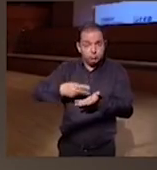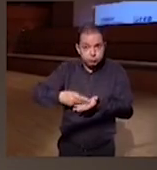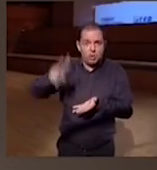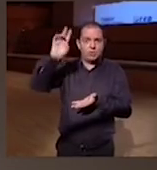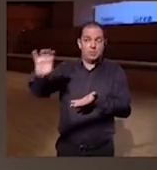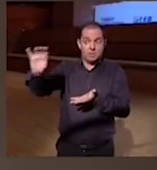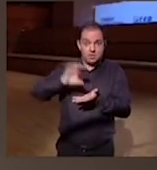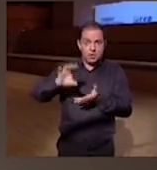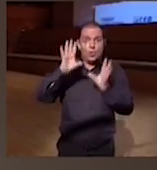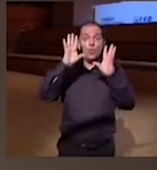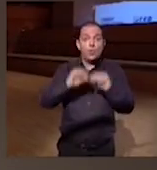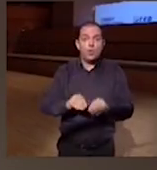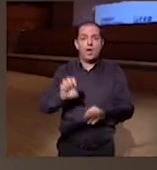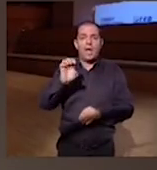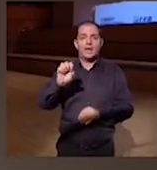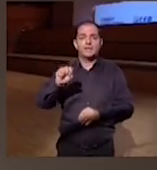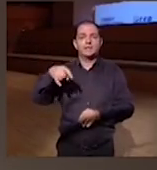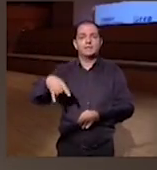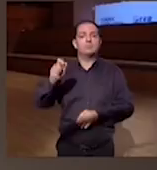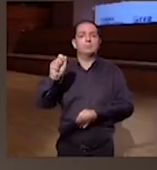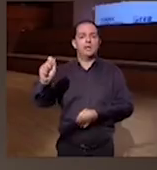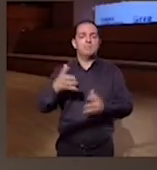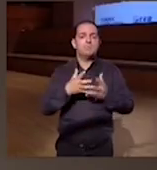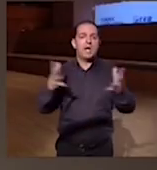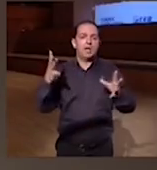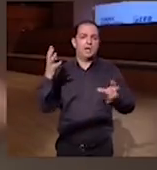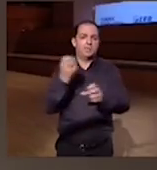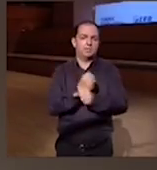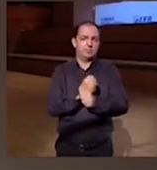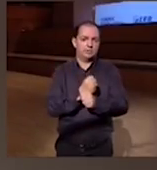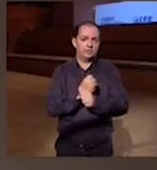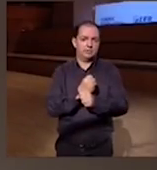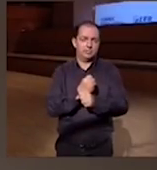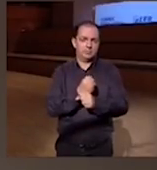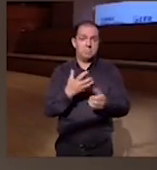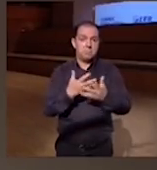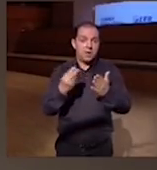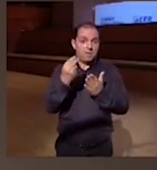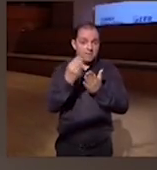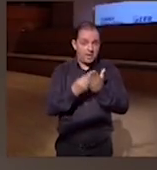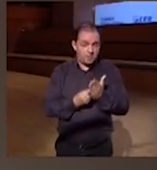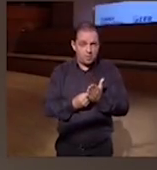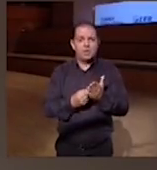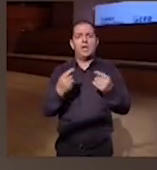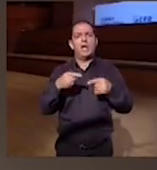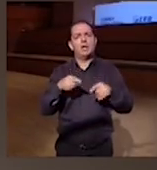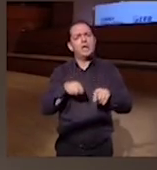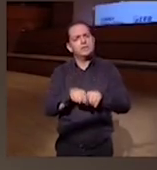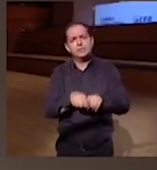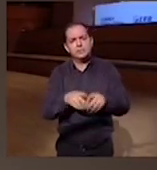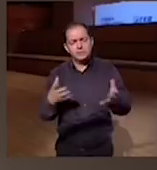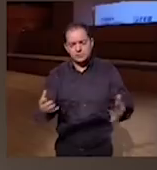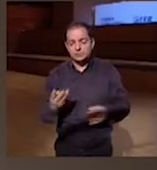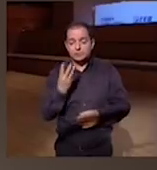τα προγράμματα ΕΣΠΑ. Και αυτό είναι μια πολύ σημαντική επιτυχία που σε μεγάλο βαθμό έχει να κάνει με το γεγονός ότι τα